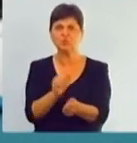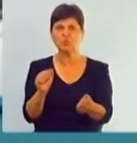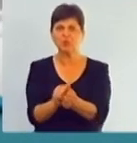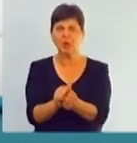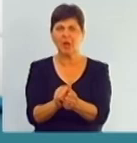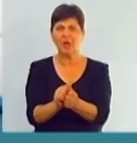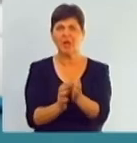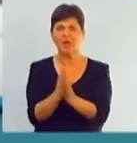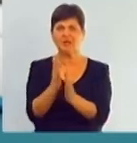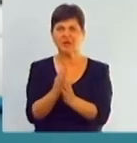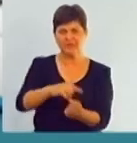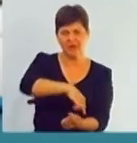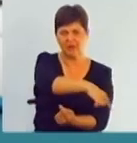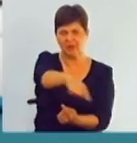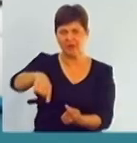1 метра.